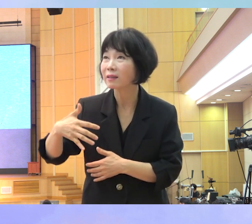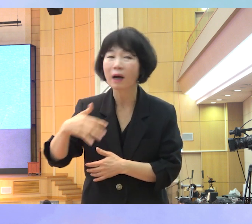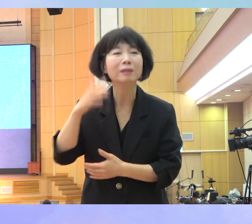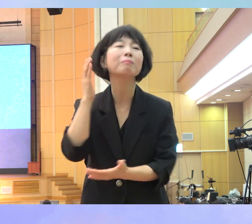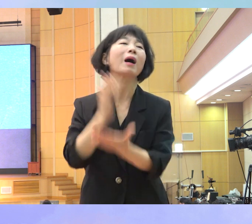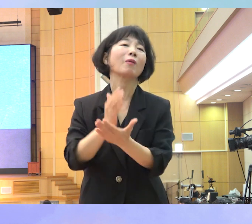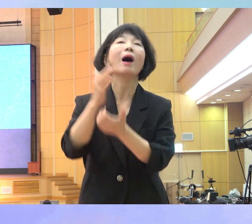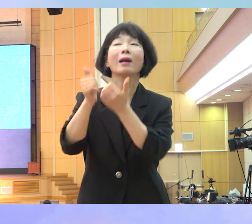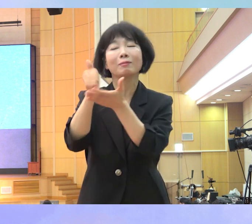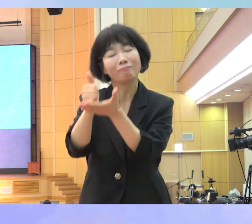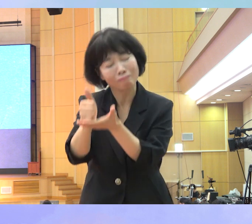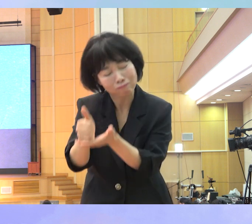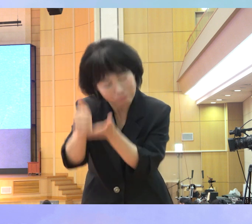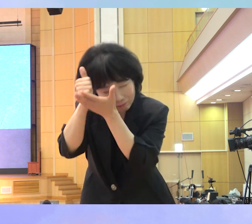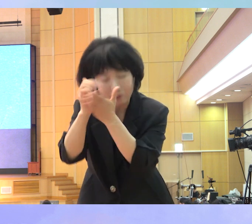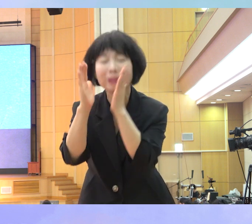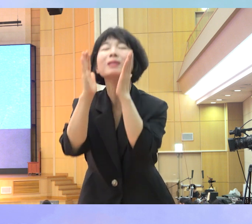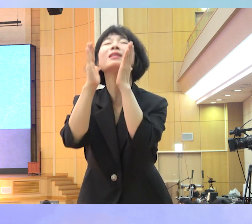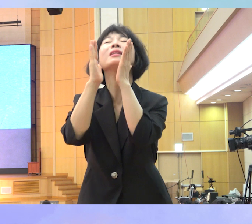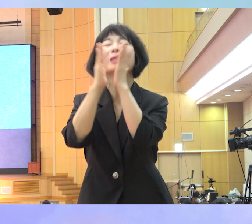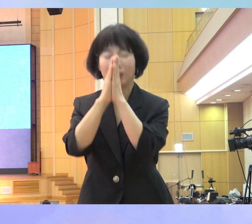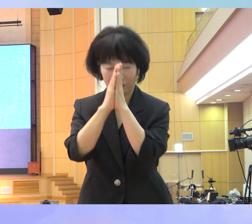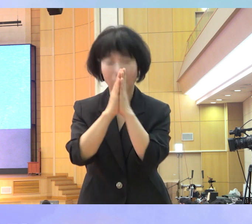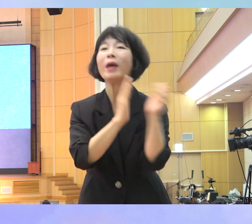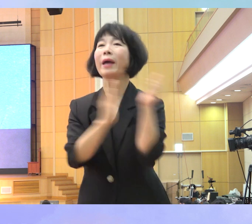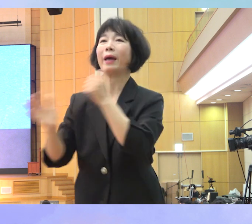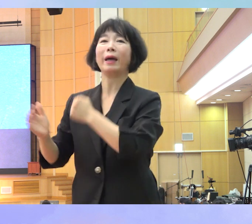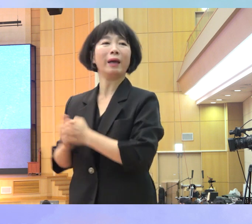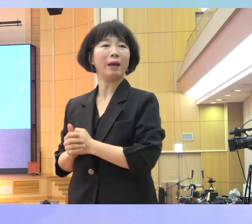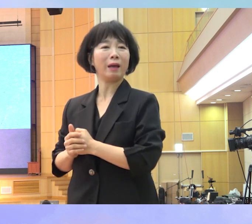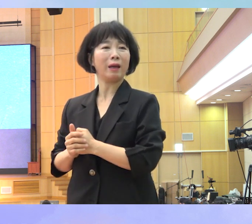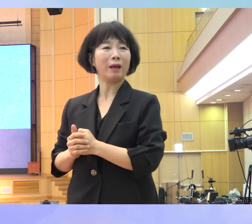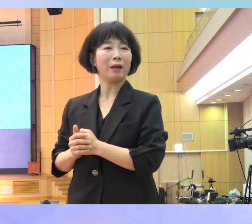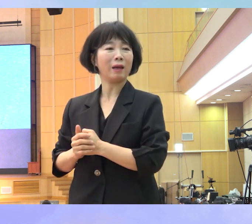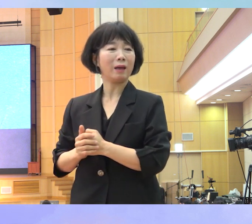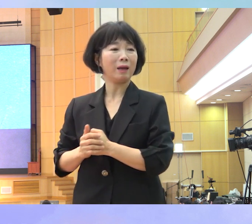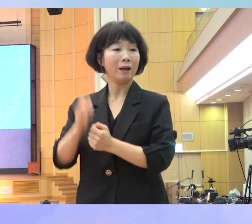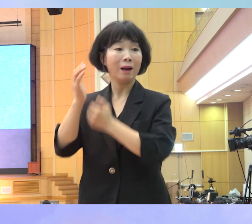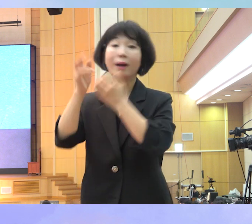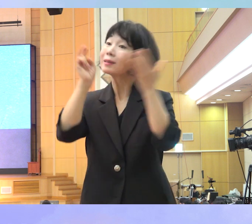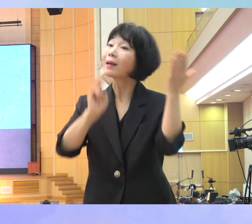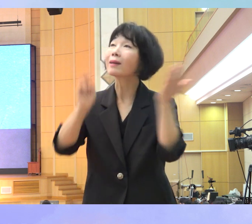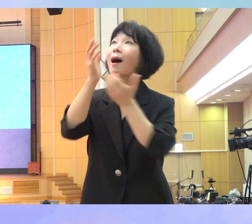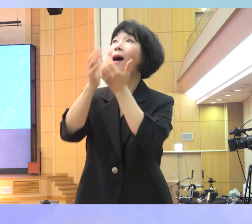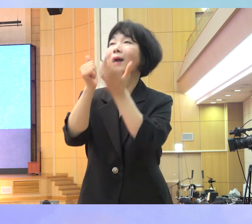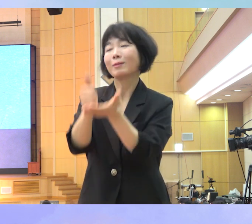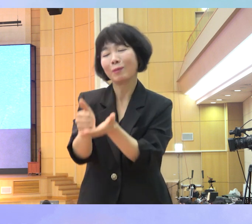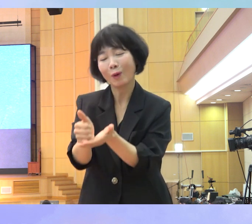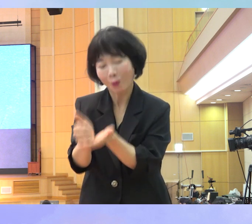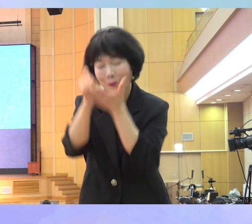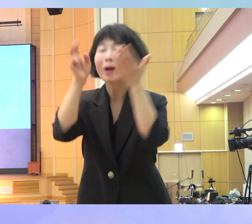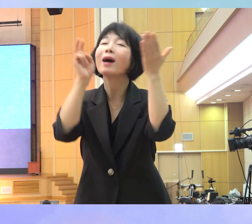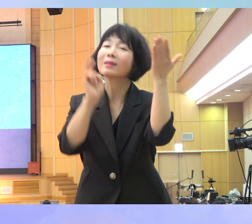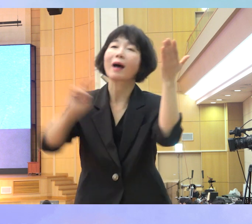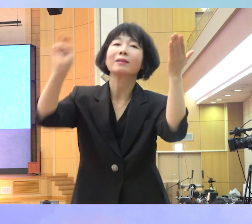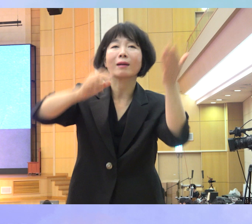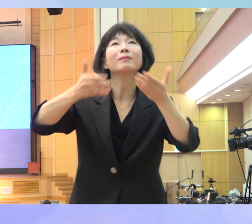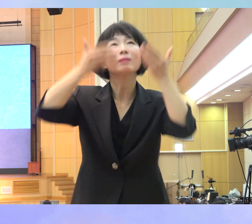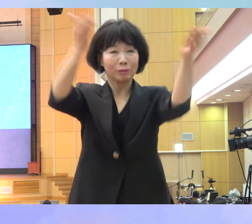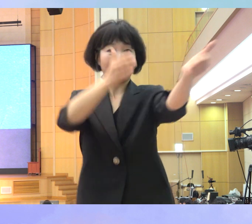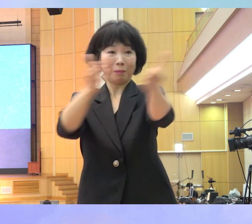할렐루야. 그래서 여러분, 기도도 존중의 기도를 드려야 되고요, 찬양도 존중의 찬양을 드려야 돼요. 인정하는